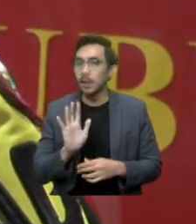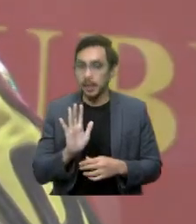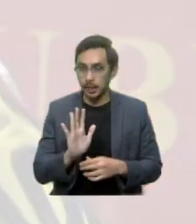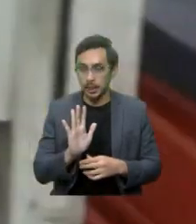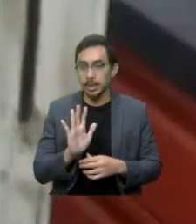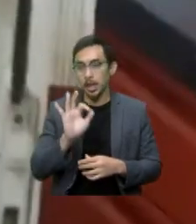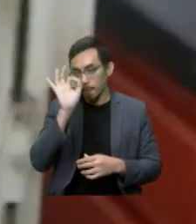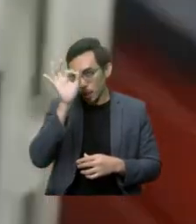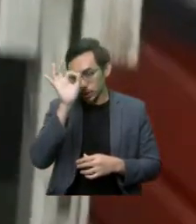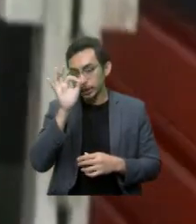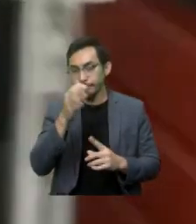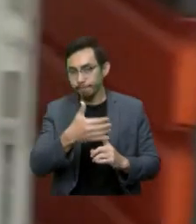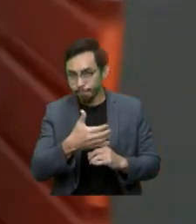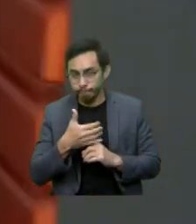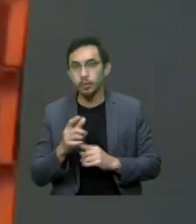Lumbajah.